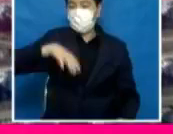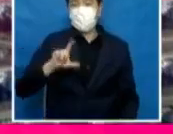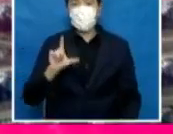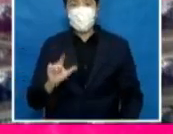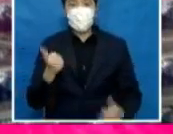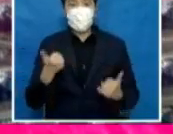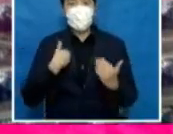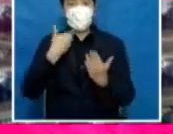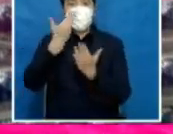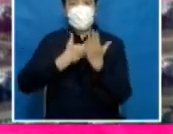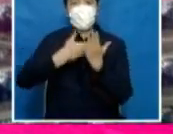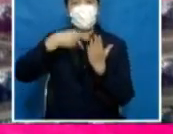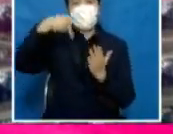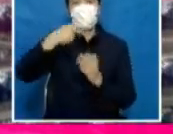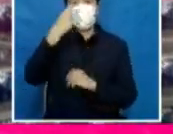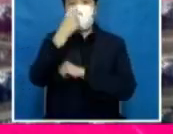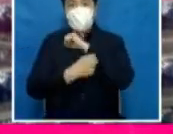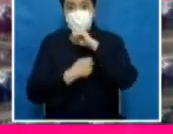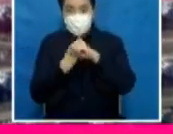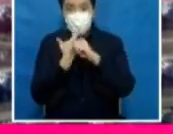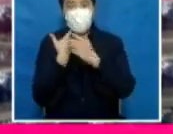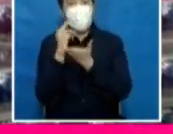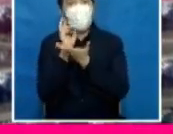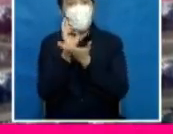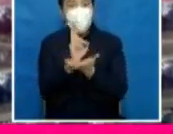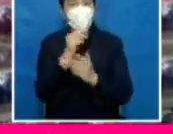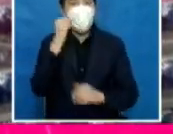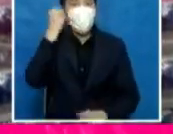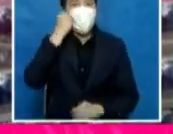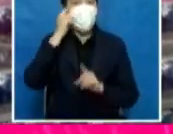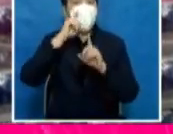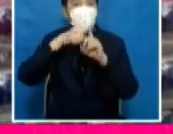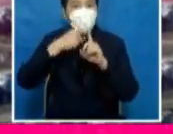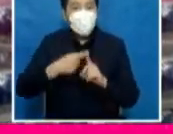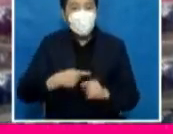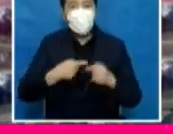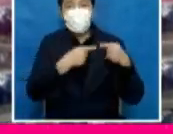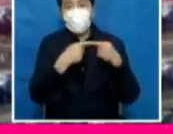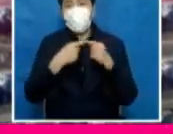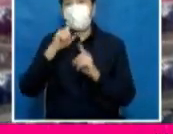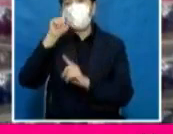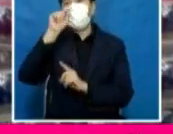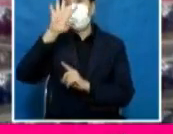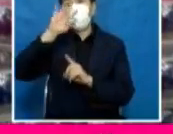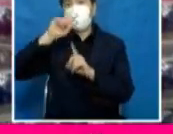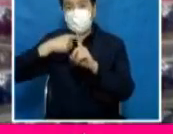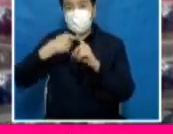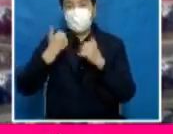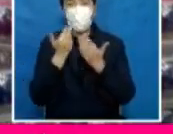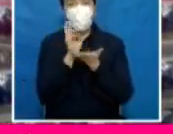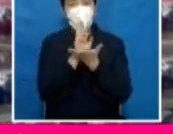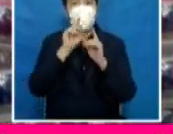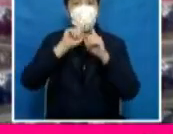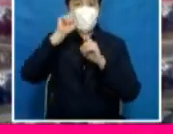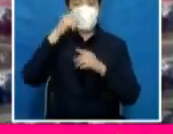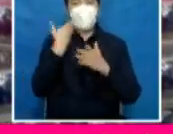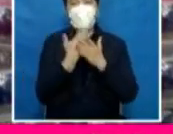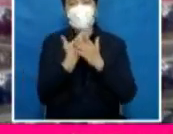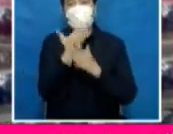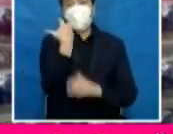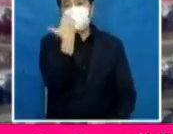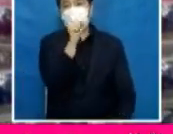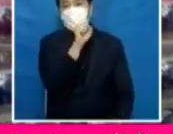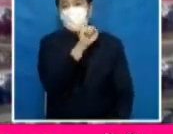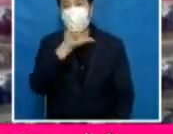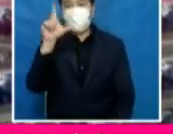ำหรับสลากออมสินพิเศษ2ปีก็จะมีสิทธิ์ลุ้นถูกรางวัลทุกเดือนเป็นเวลา24เดือนนะคะรางวัลที่1มูลค่าถึง10ล้านบ